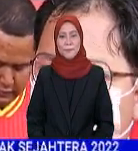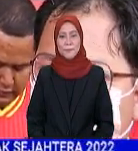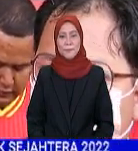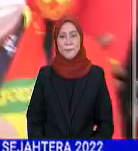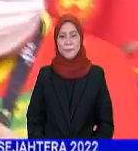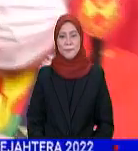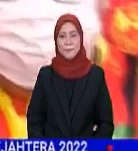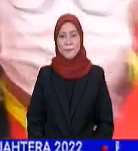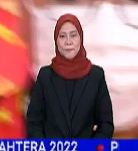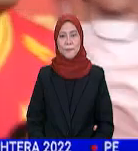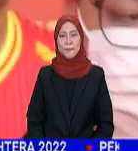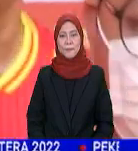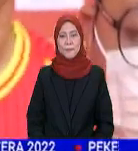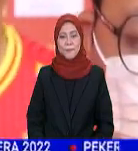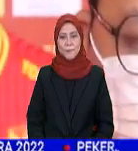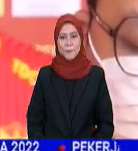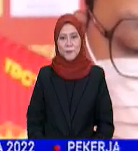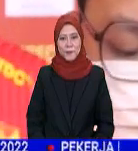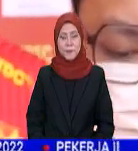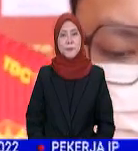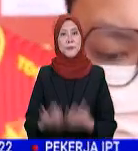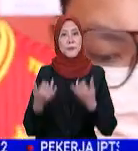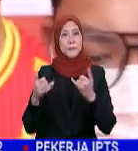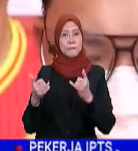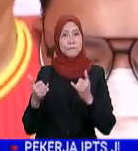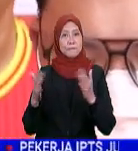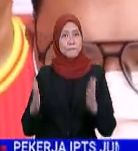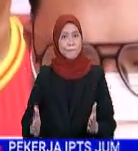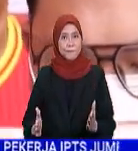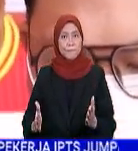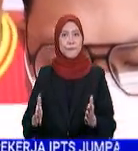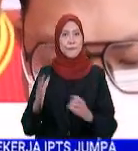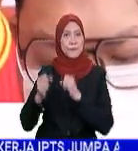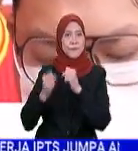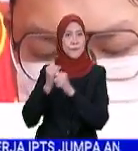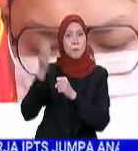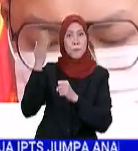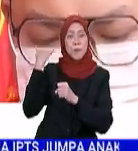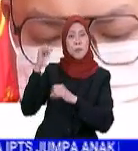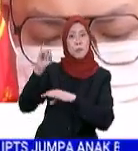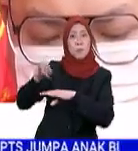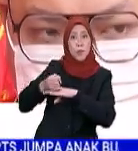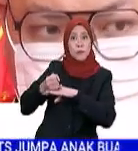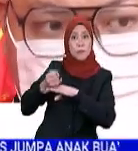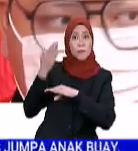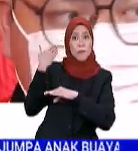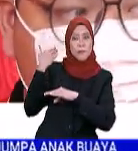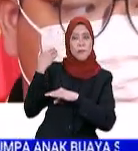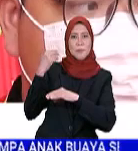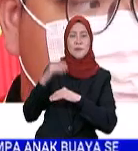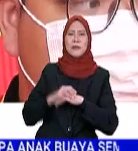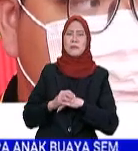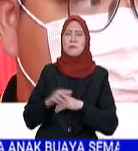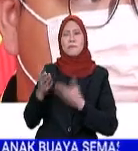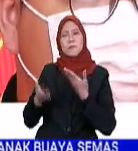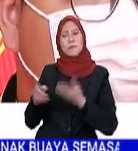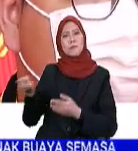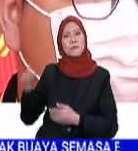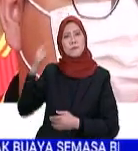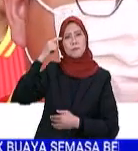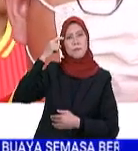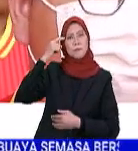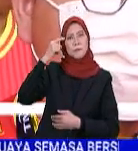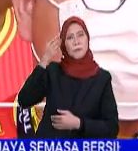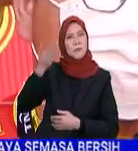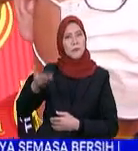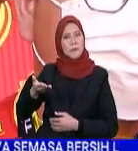عند حسن الظن regarding player tahun lepas pemimpin tahun lepas cuma dia berpendapat yang beza